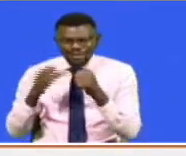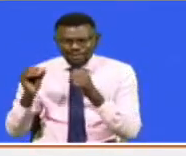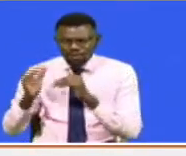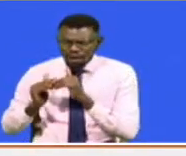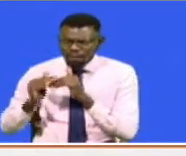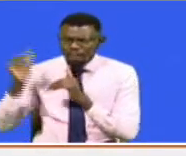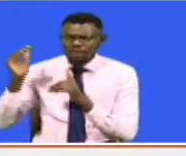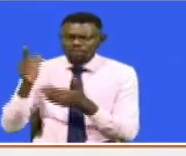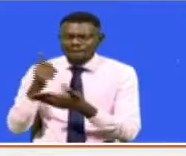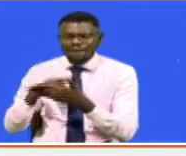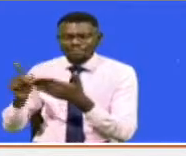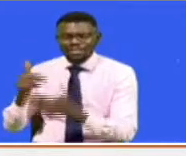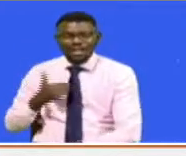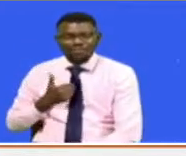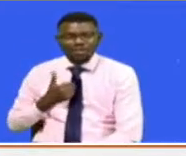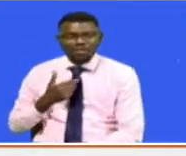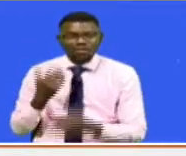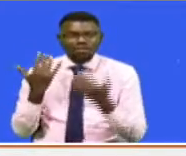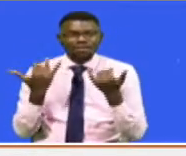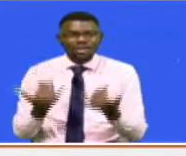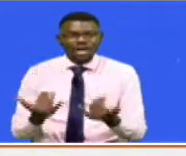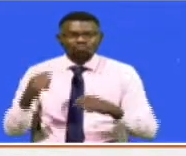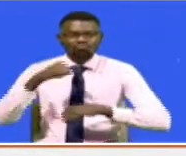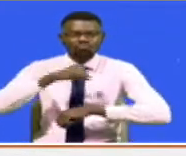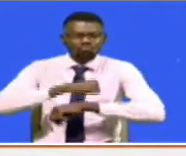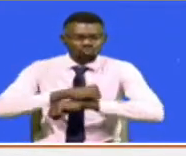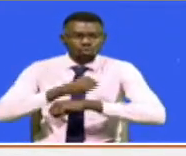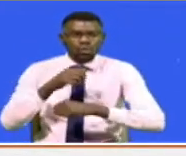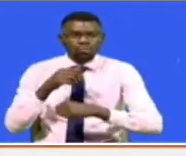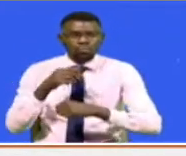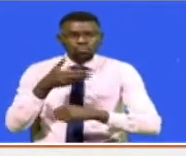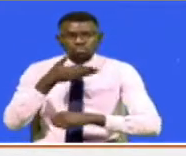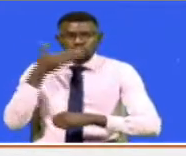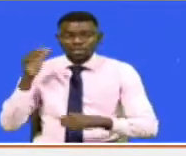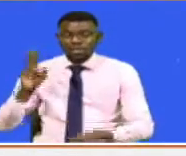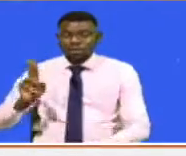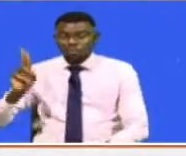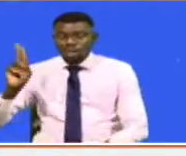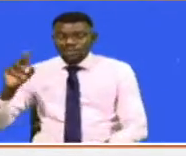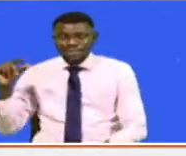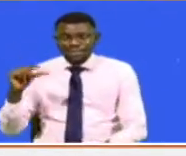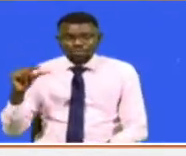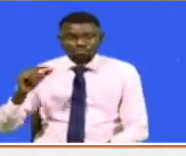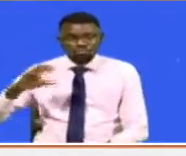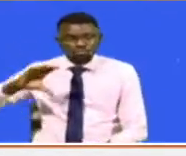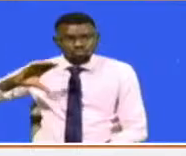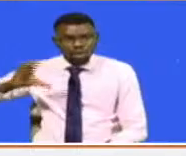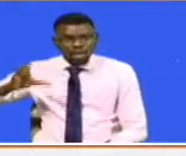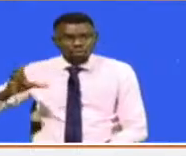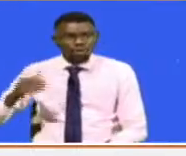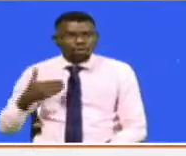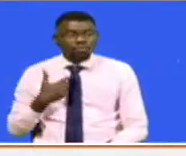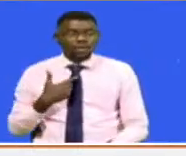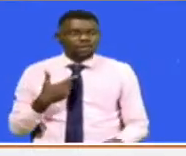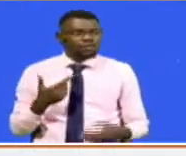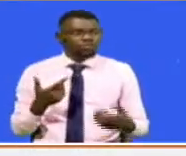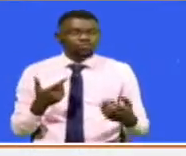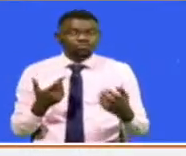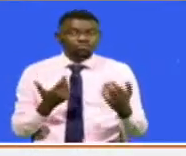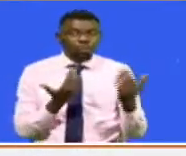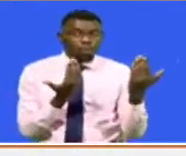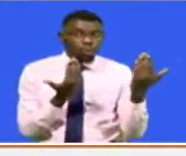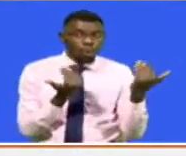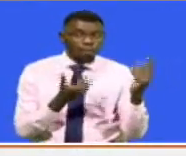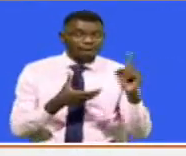na kuwaweka kwenye ramani ya shule bora katika kaunti ya Wasingishu. Kini kwa natarajia kupata